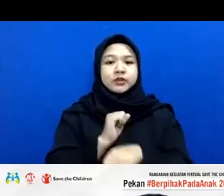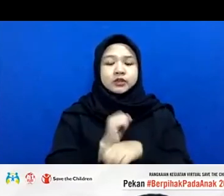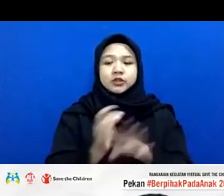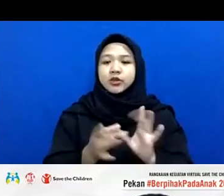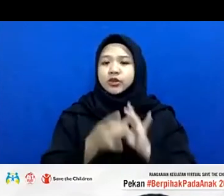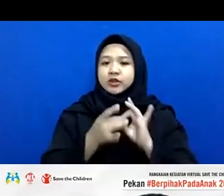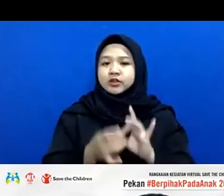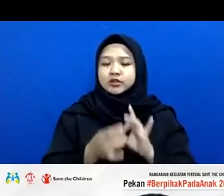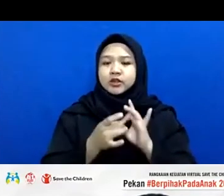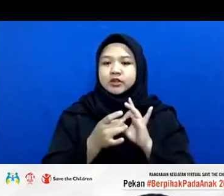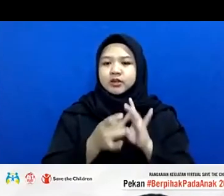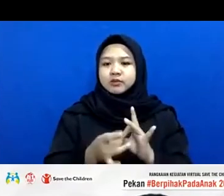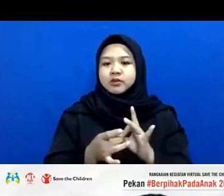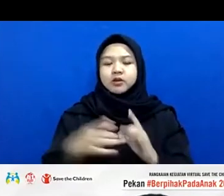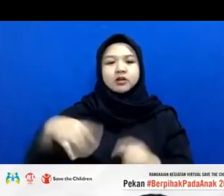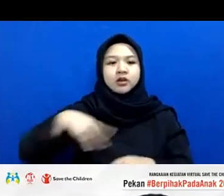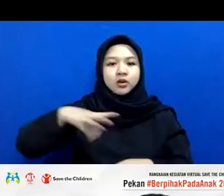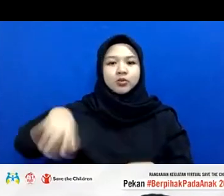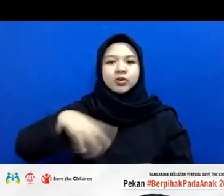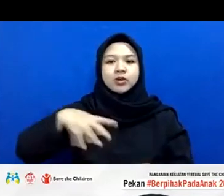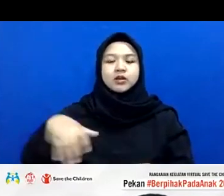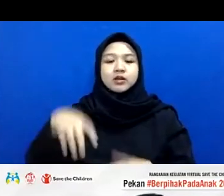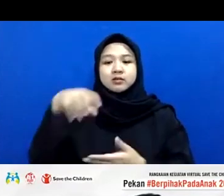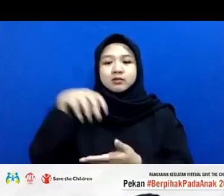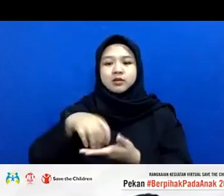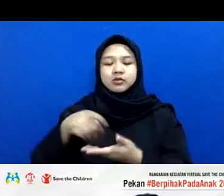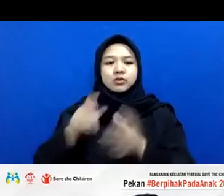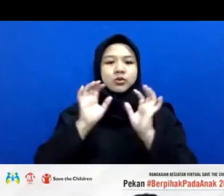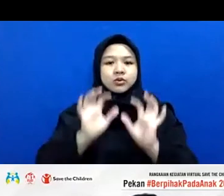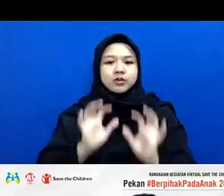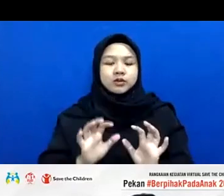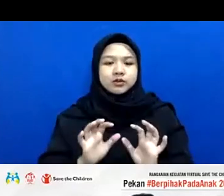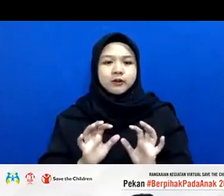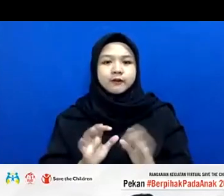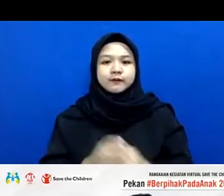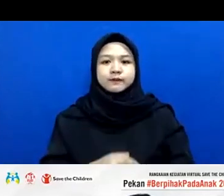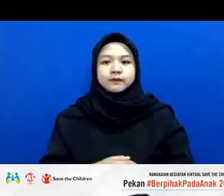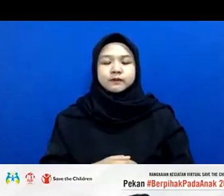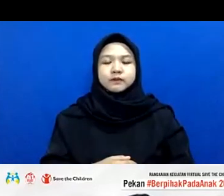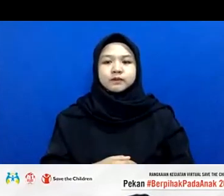dengan wilayah setempat itu juga luar biasa. Jadi memang